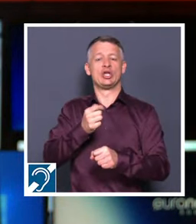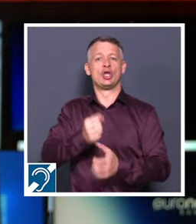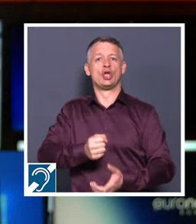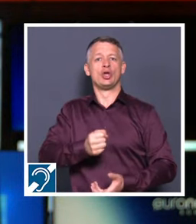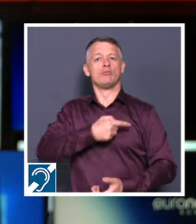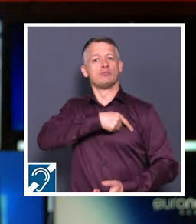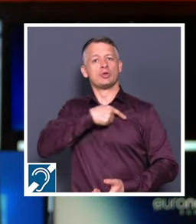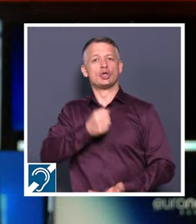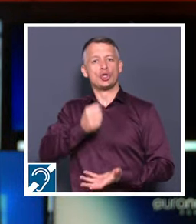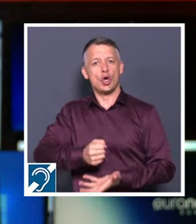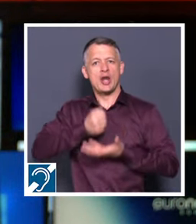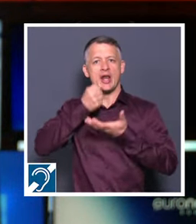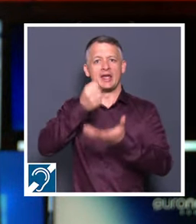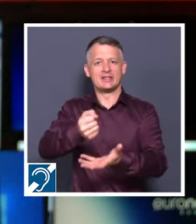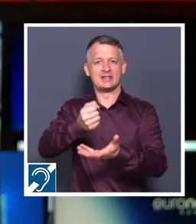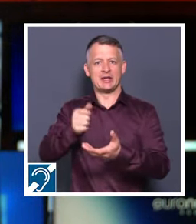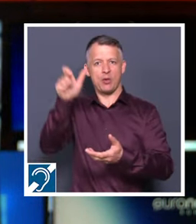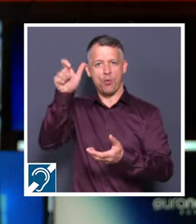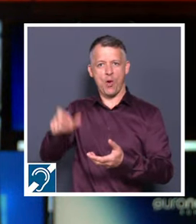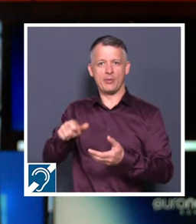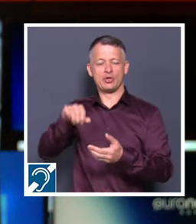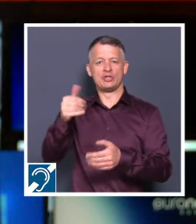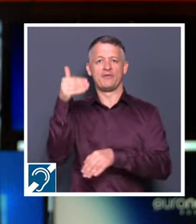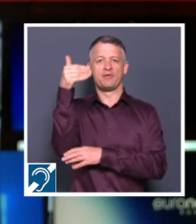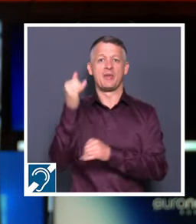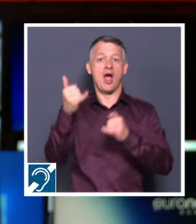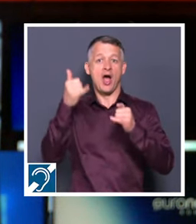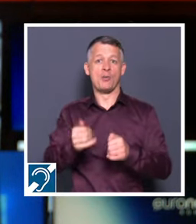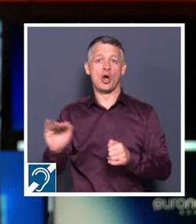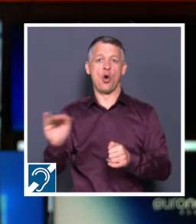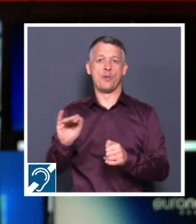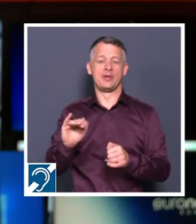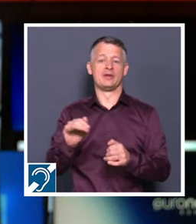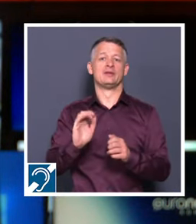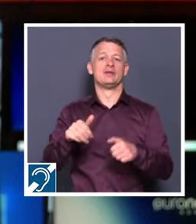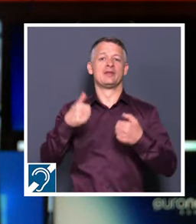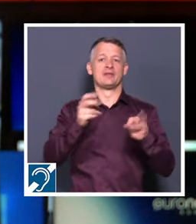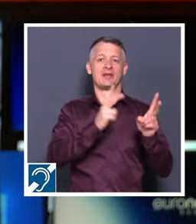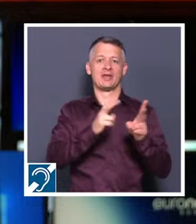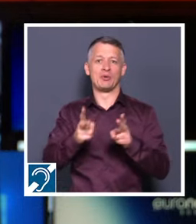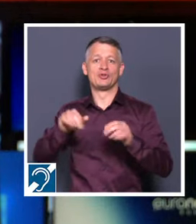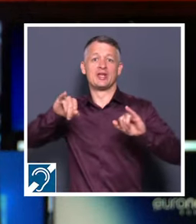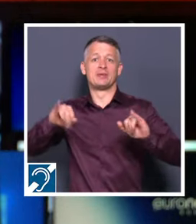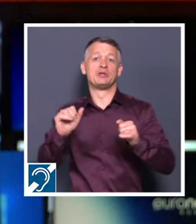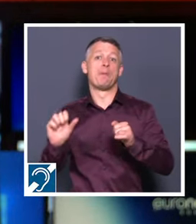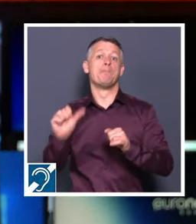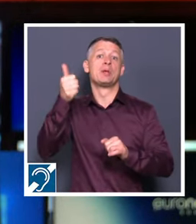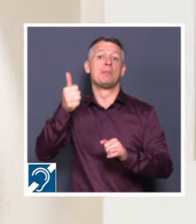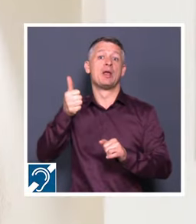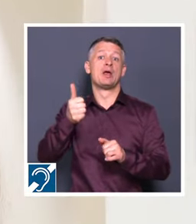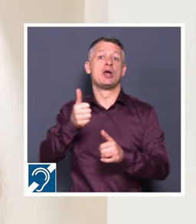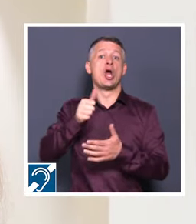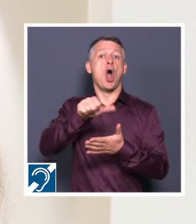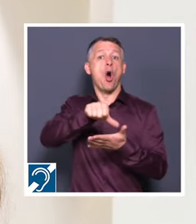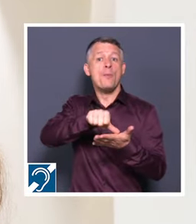companiilor. Acum, la 9 ani de la începerea proiectului, cei mici sunt tratați și au avut loc și primele operații.